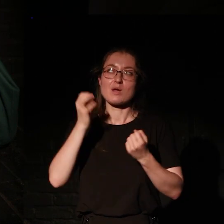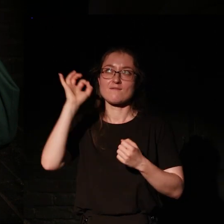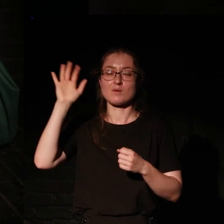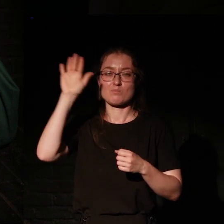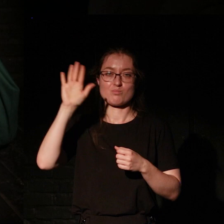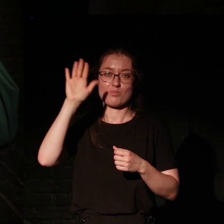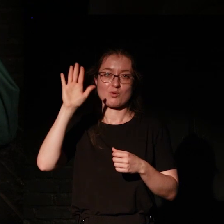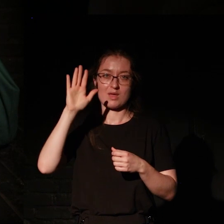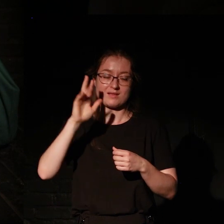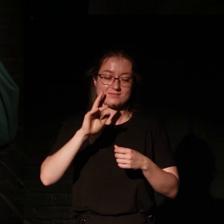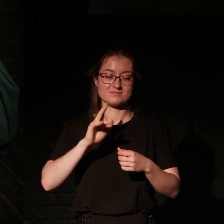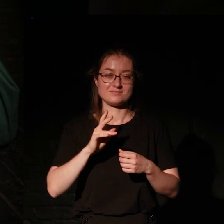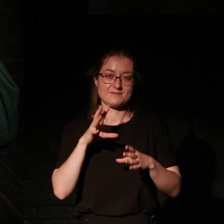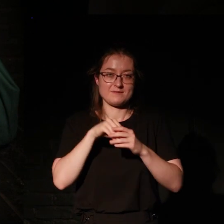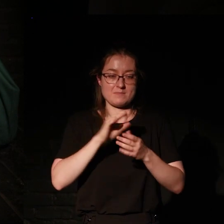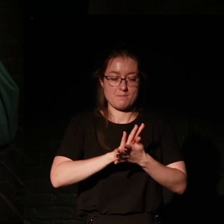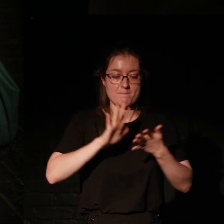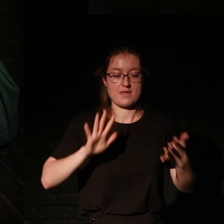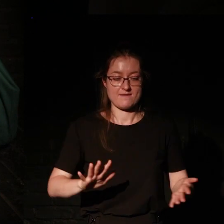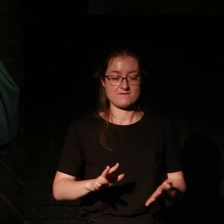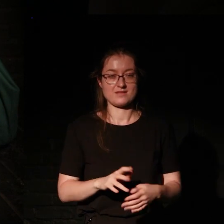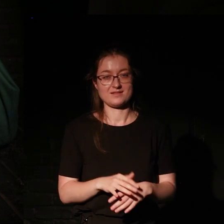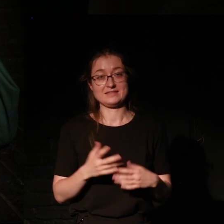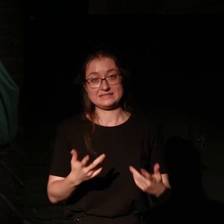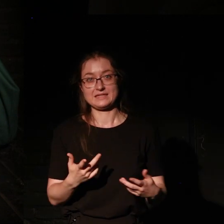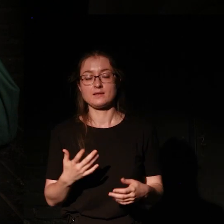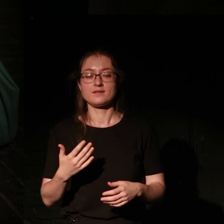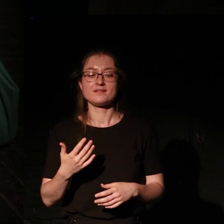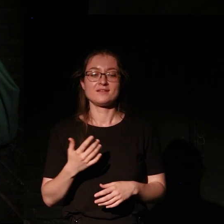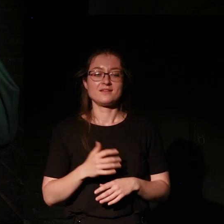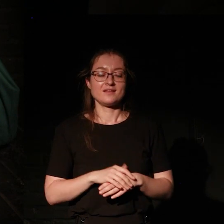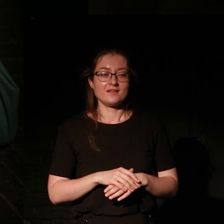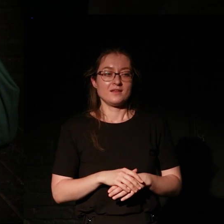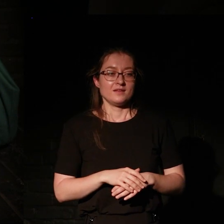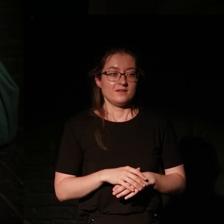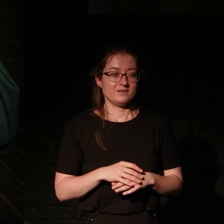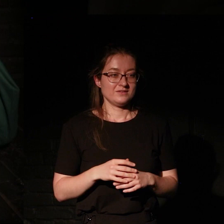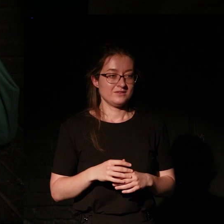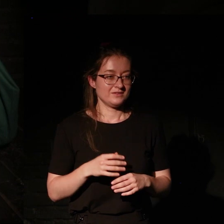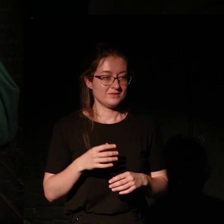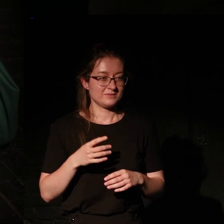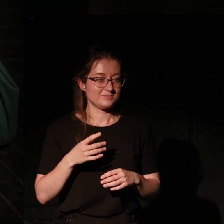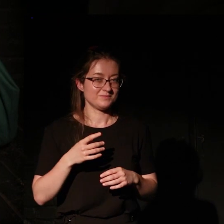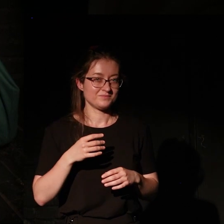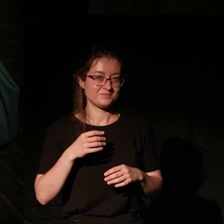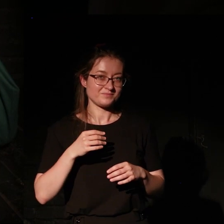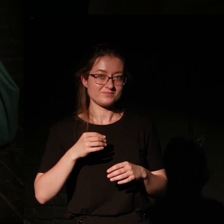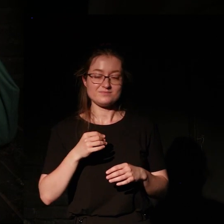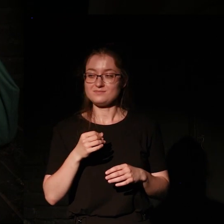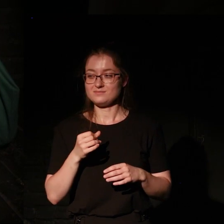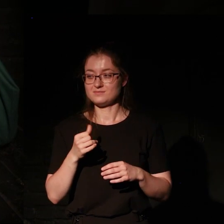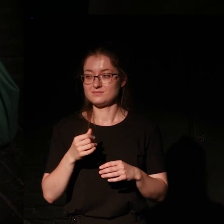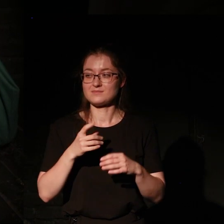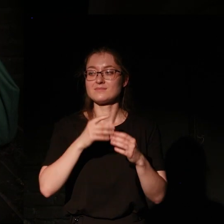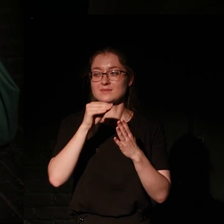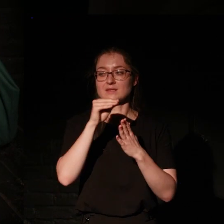gdyby nie niektóre rękopisy, które mają ze sobą Jezus. Tak, o ile Chrystus jest